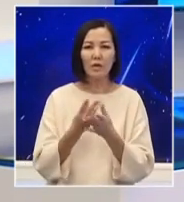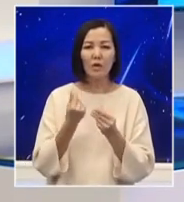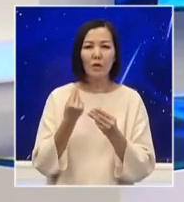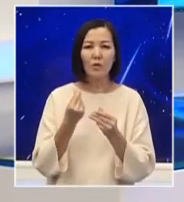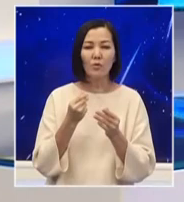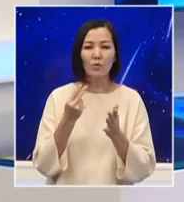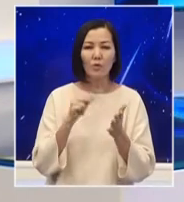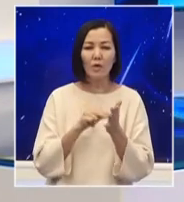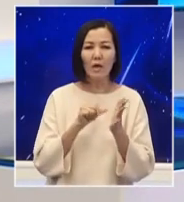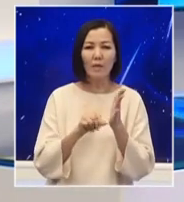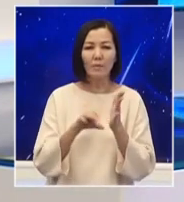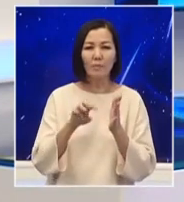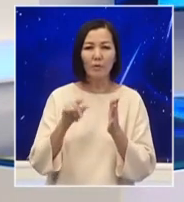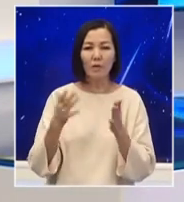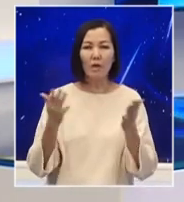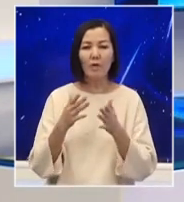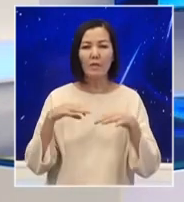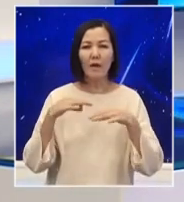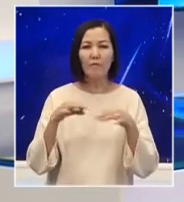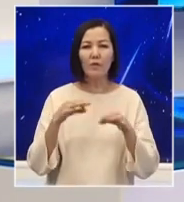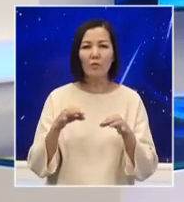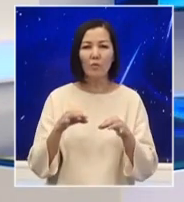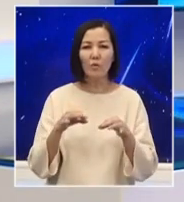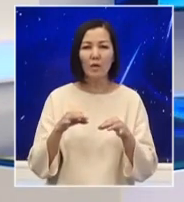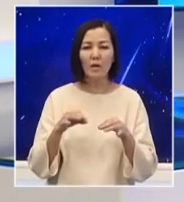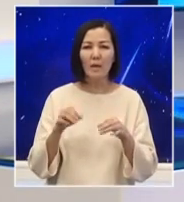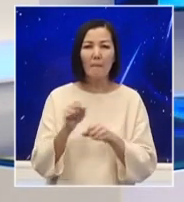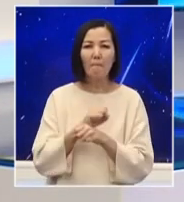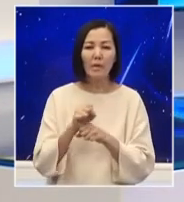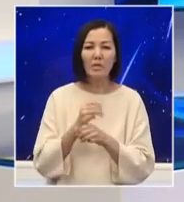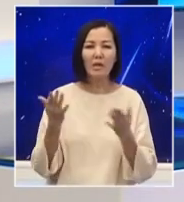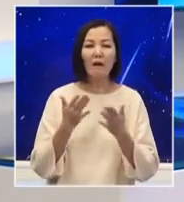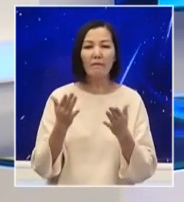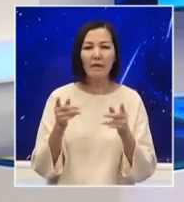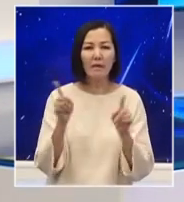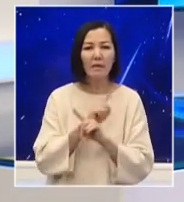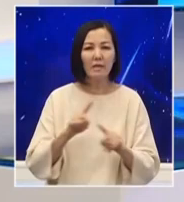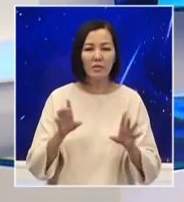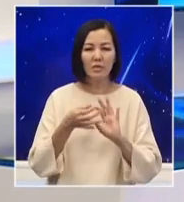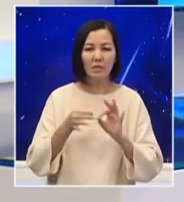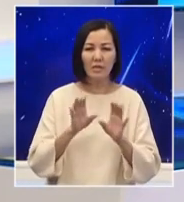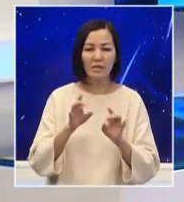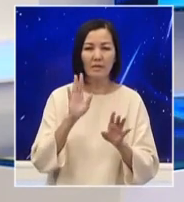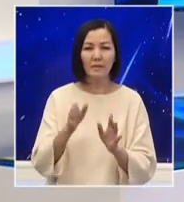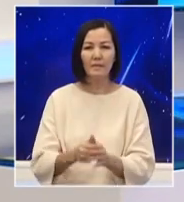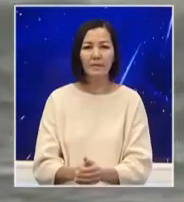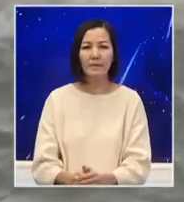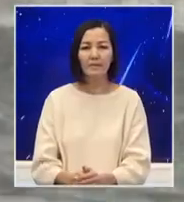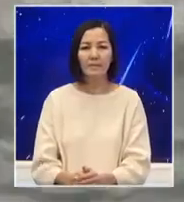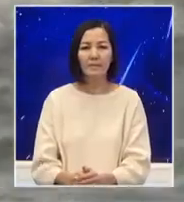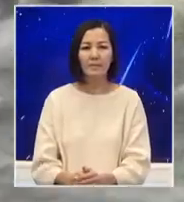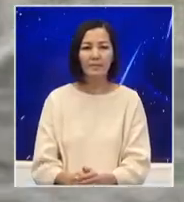60 миллион теңге. Ол қандай автокөлік, жол талғамайтын машина тағы несімен ерекше? Тілші бейне материалында.